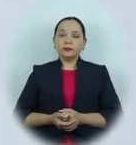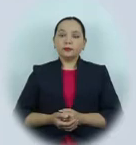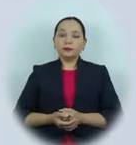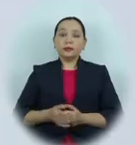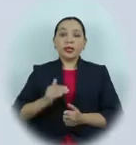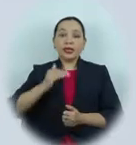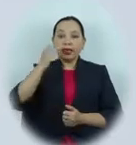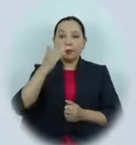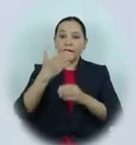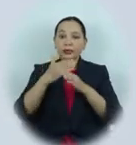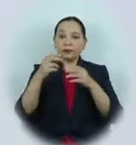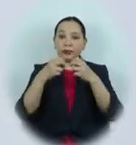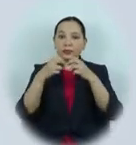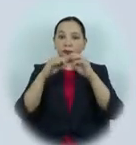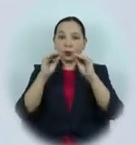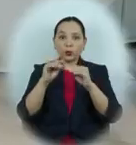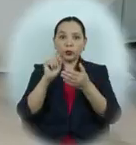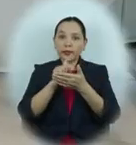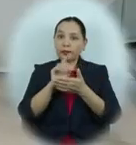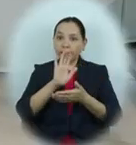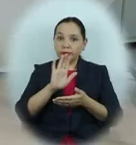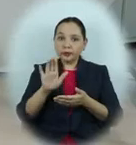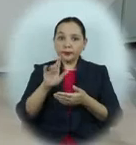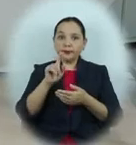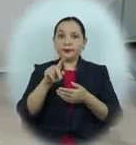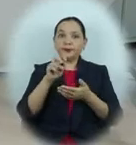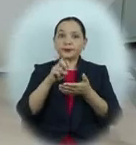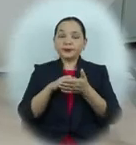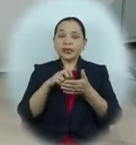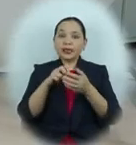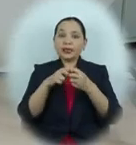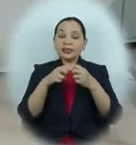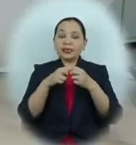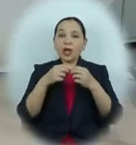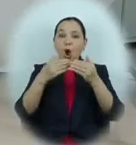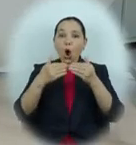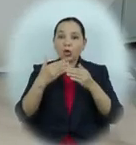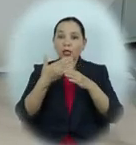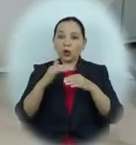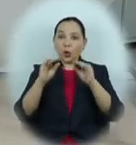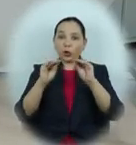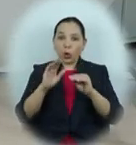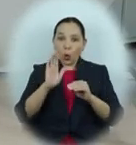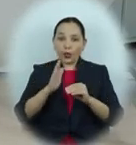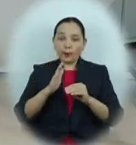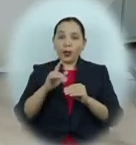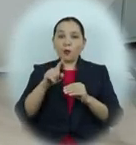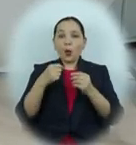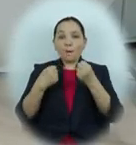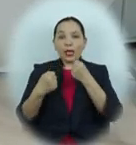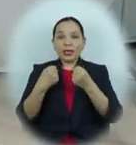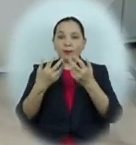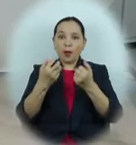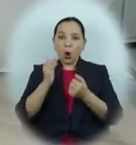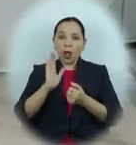Tepa qismiga rezina qo'yilish shart emas. Buni rezinasini orqa tomoniga qo'yib, buni mahkamlab